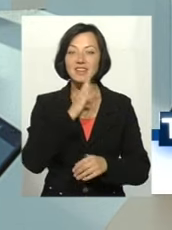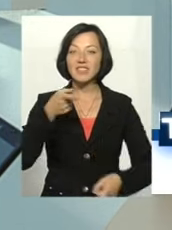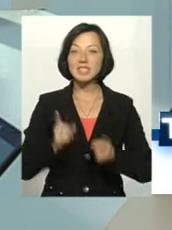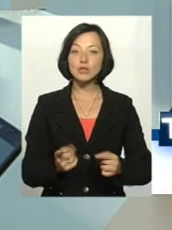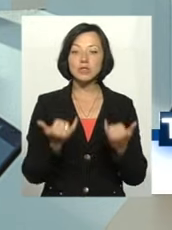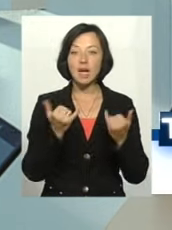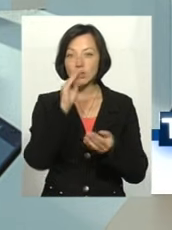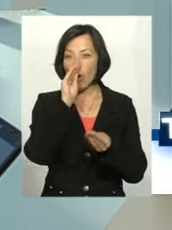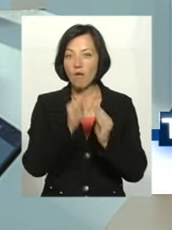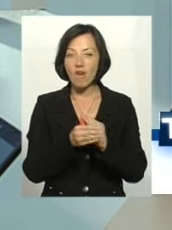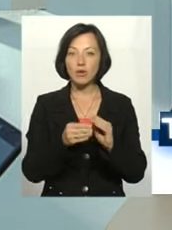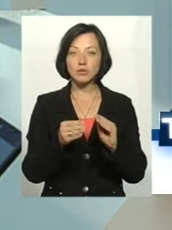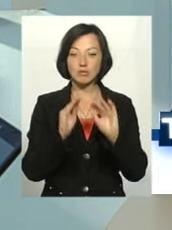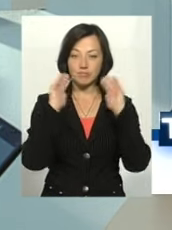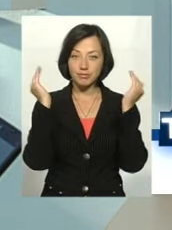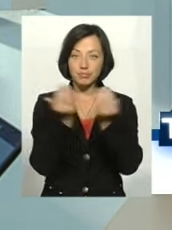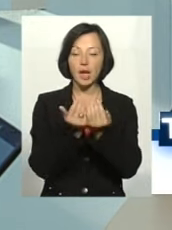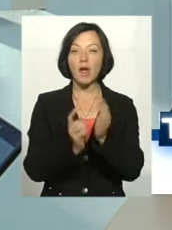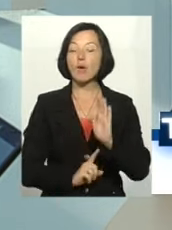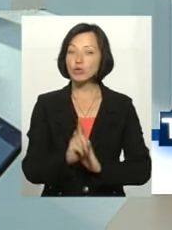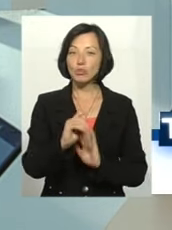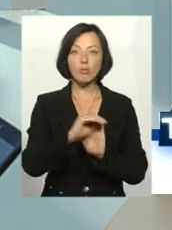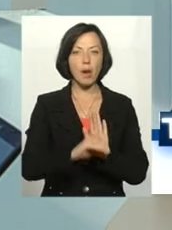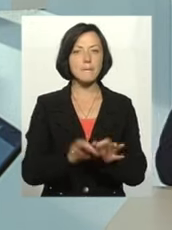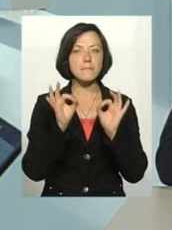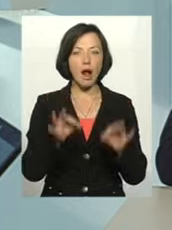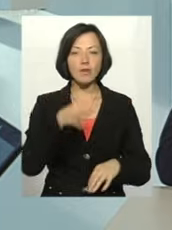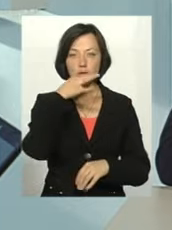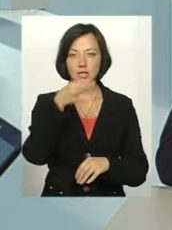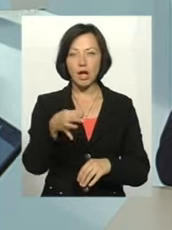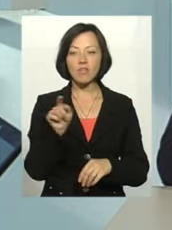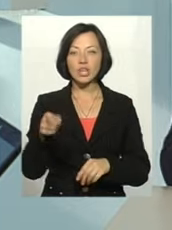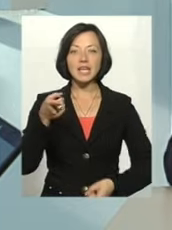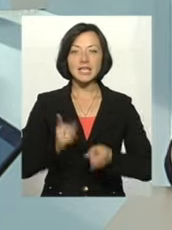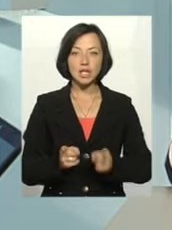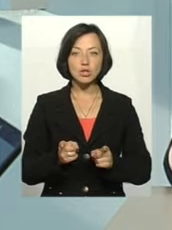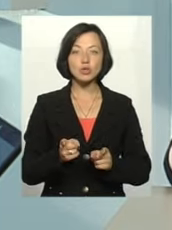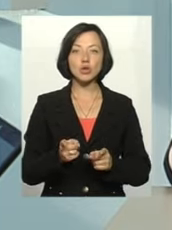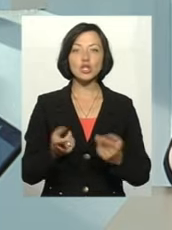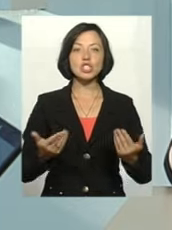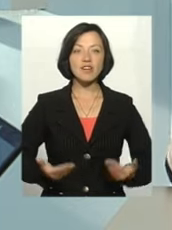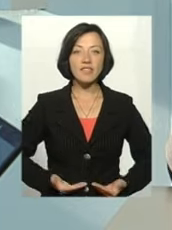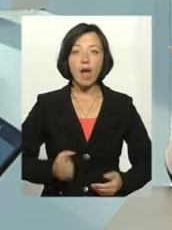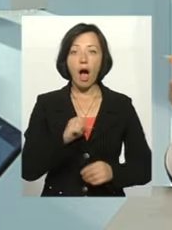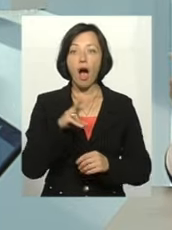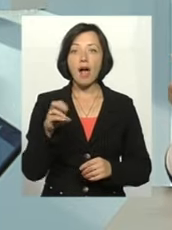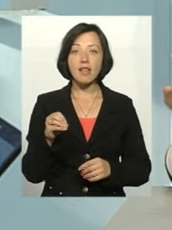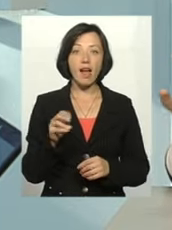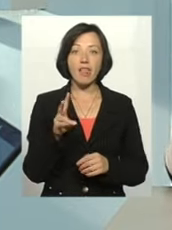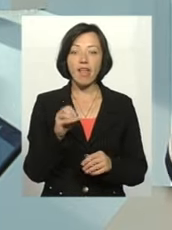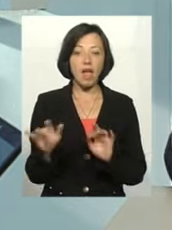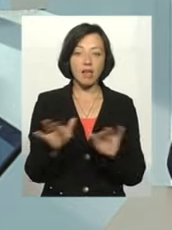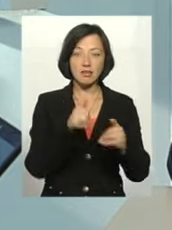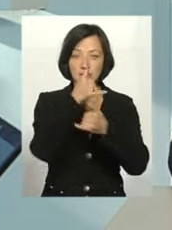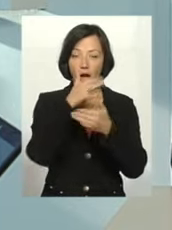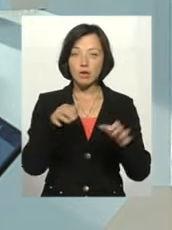зараз ховаються у чотирьох стінах. Ви на початку програми дуже правильно сказали, що вони дійсно, вони живі, але вони не дієздатні, і